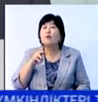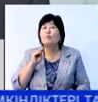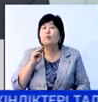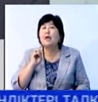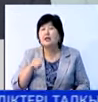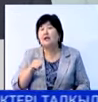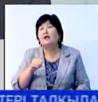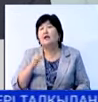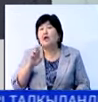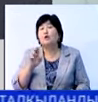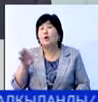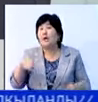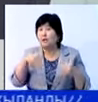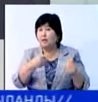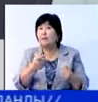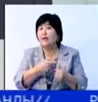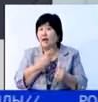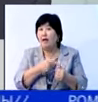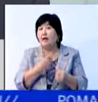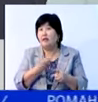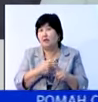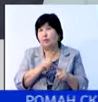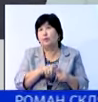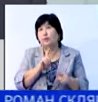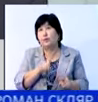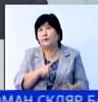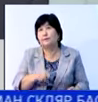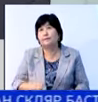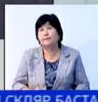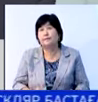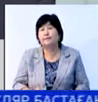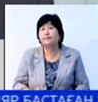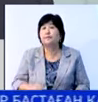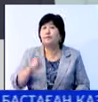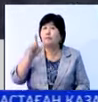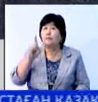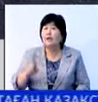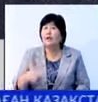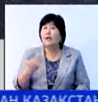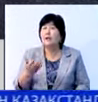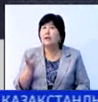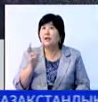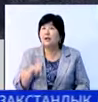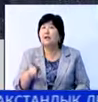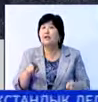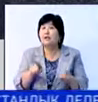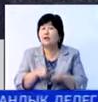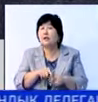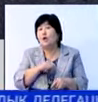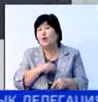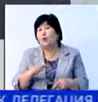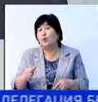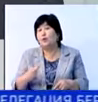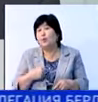беріп кеткен аты. Сонымен құрт иесі Қылауыз деп адам жетіндегі келген құртты өзінің